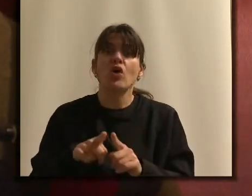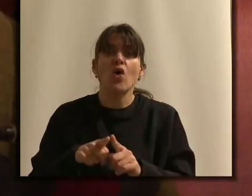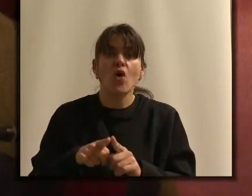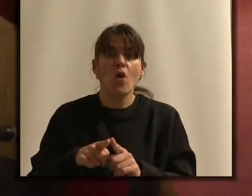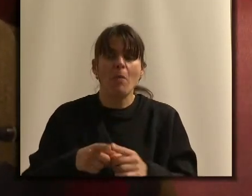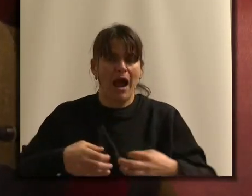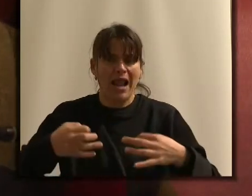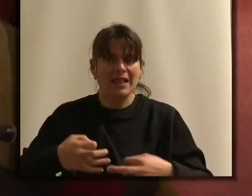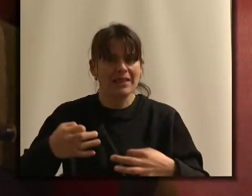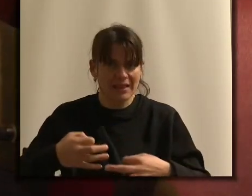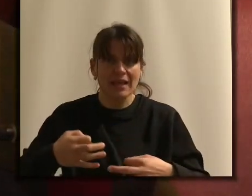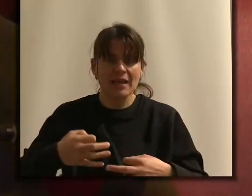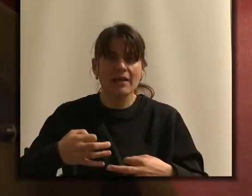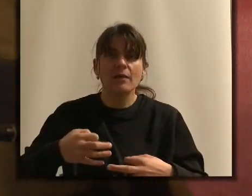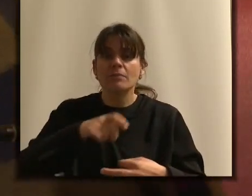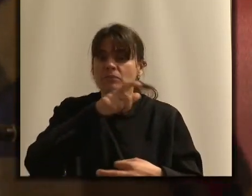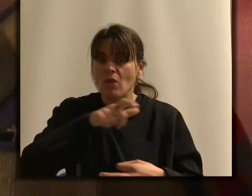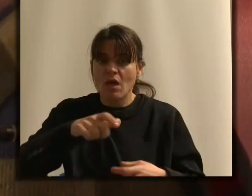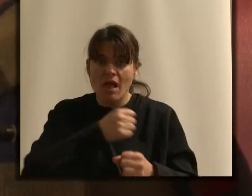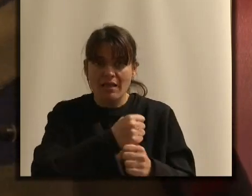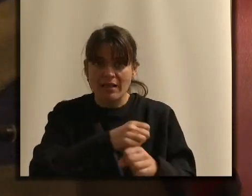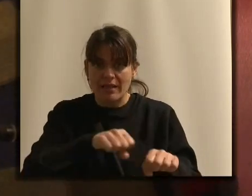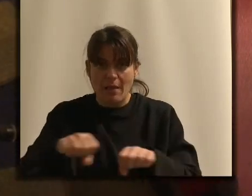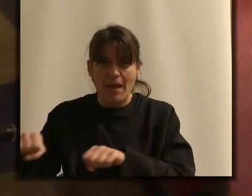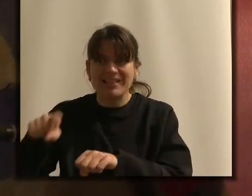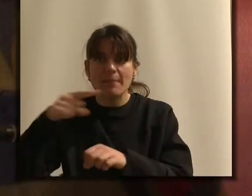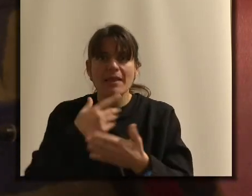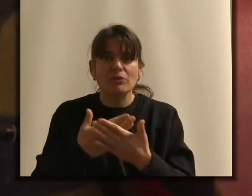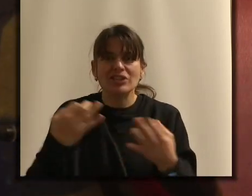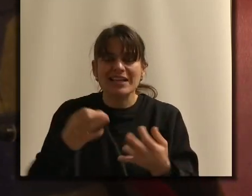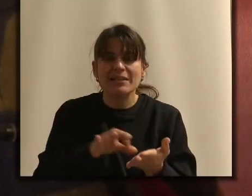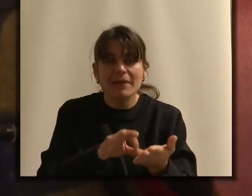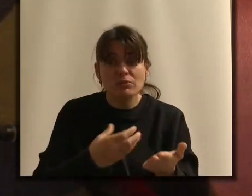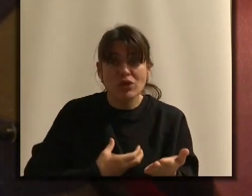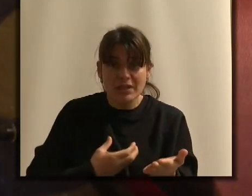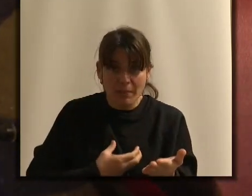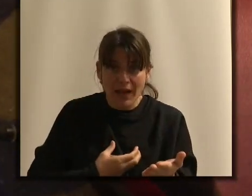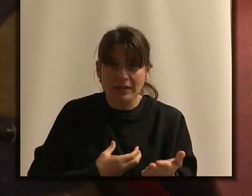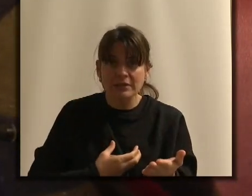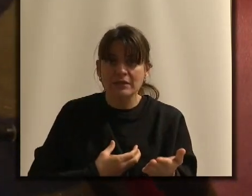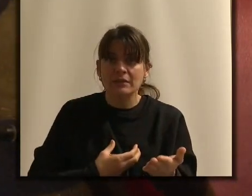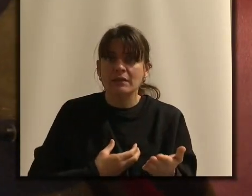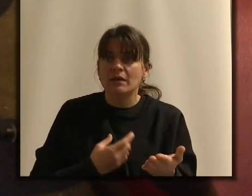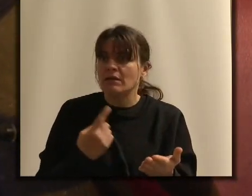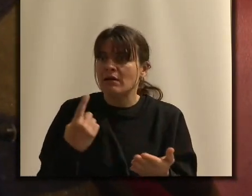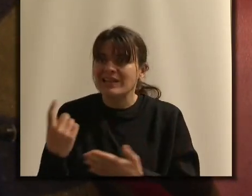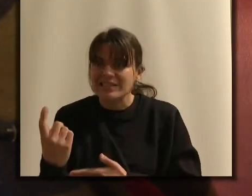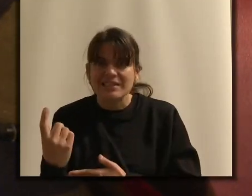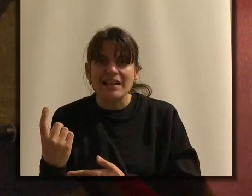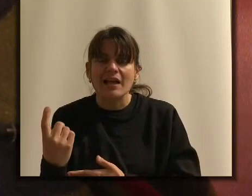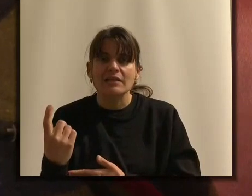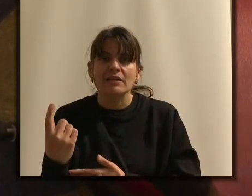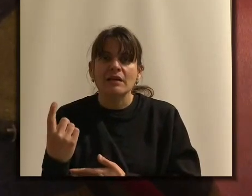s'hagi d'enviar ningú al carrer. I també demostra que hi ha serveis municipals als quals no hi ha cap necessitat justificada de